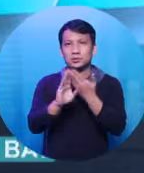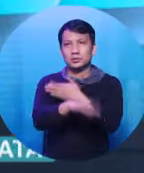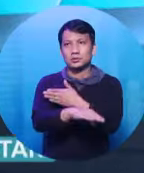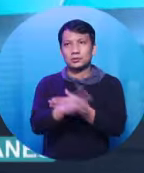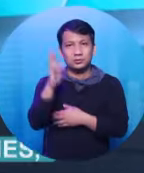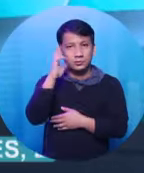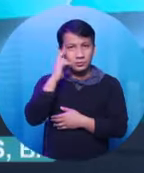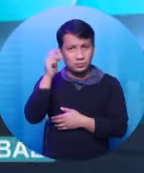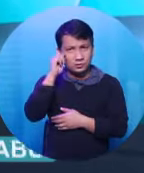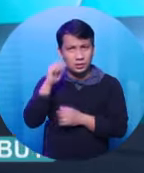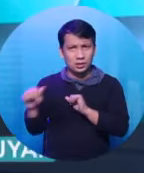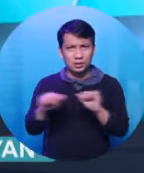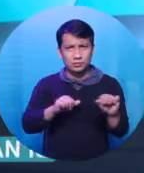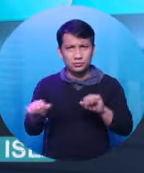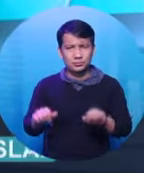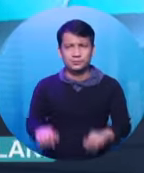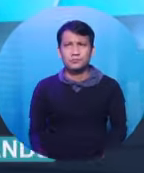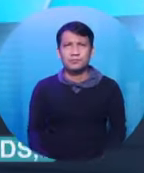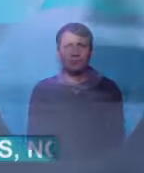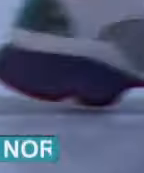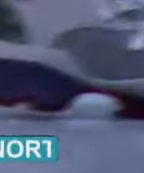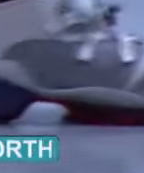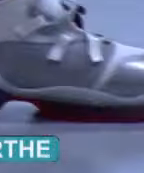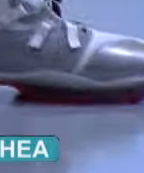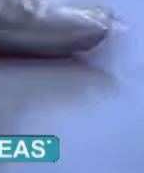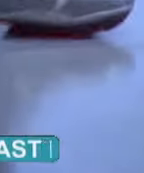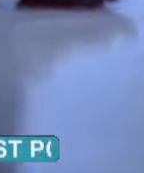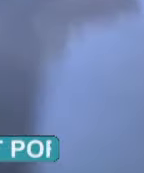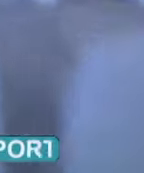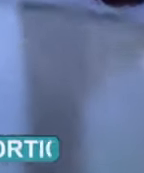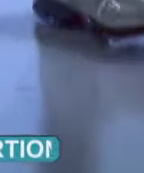ng Idol in Action.